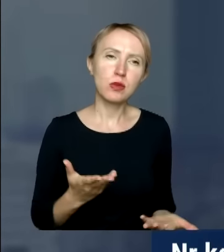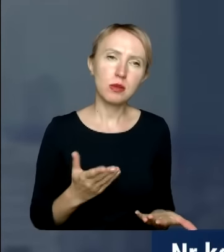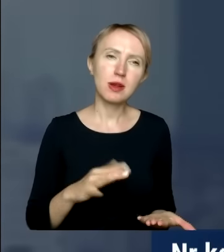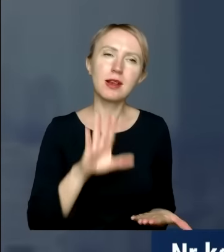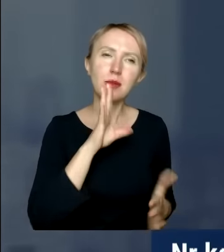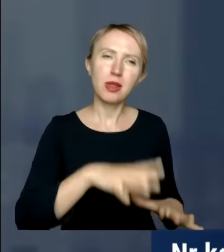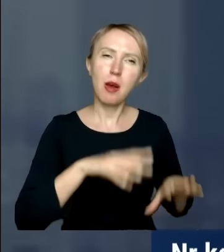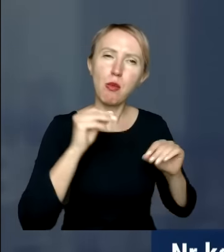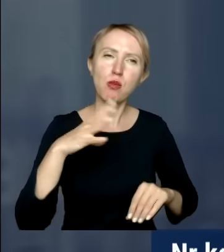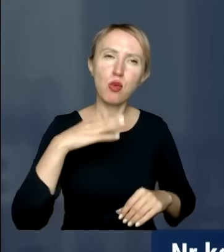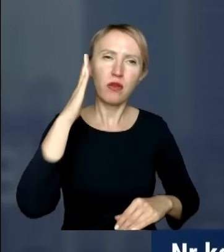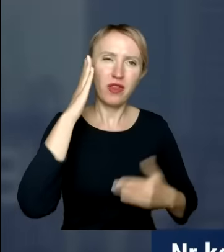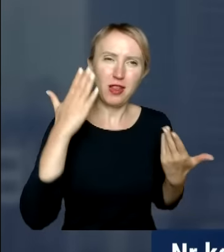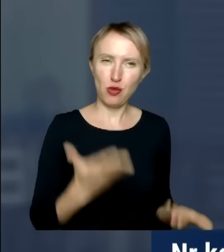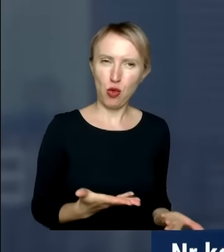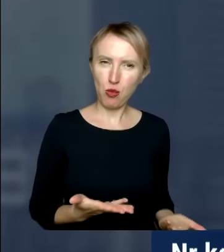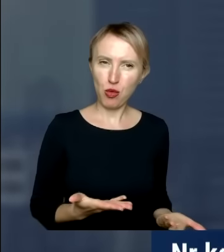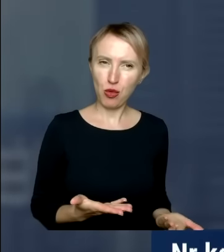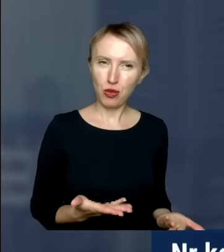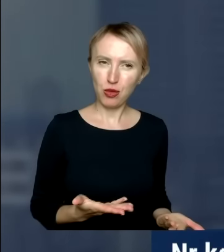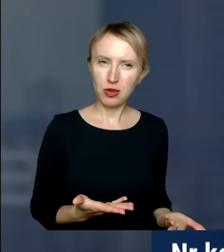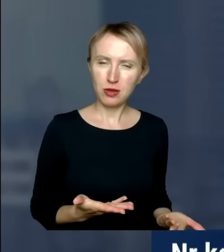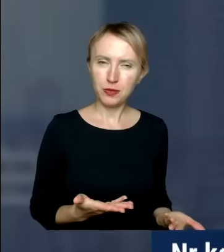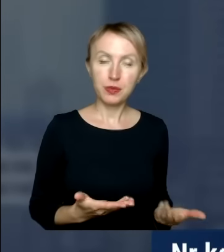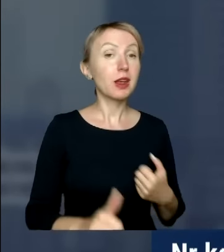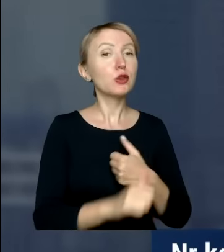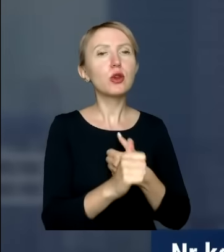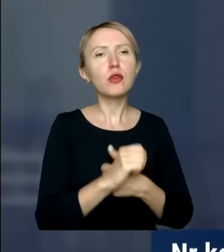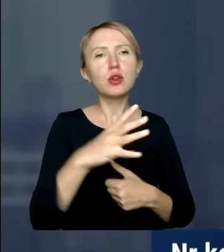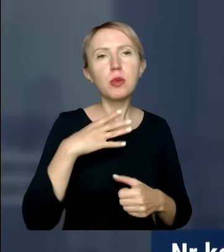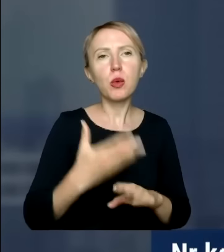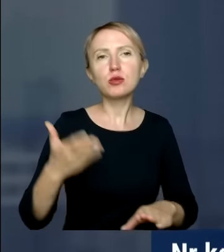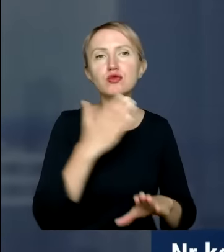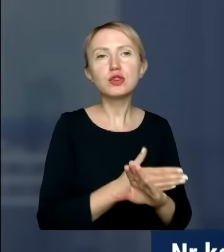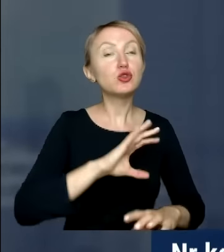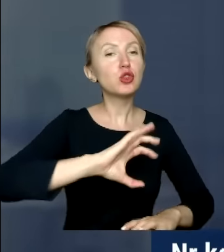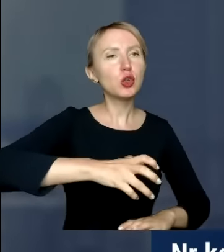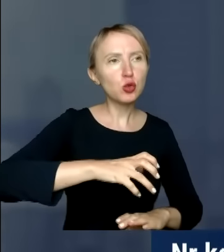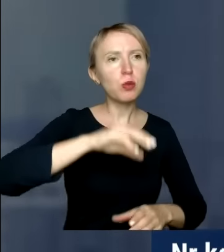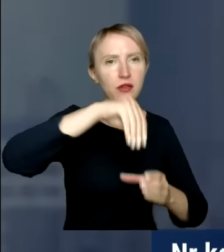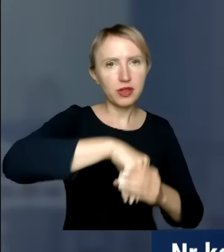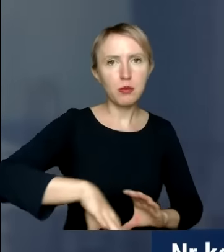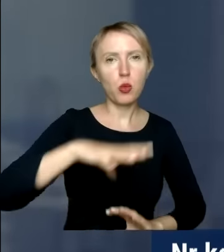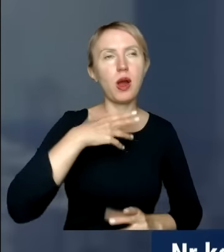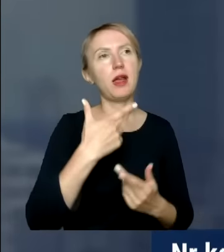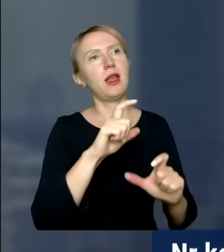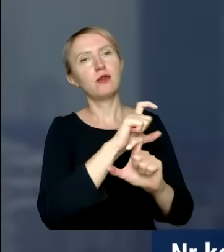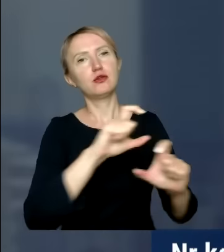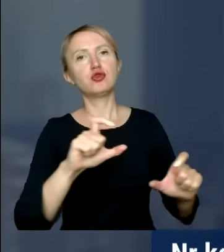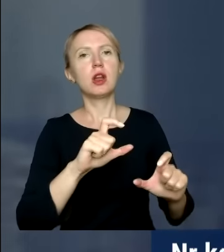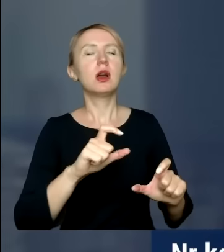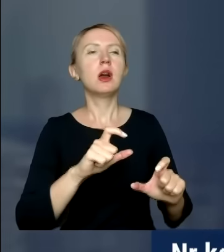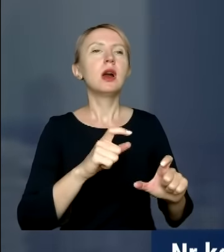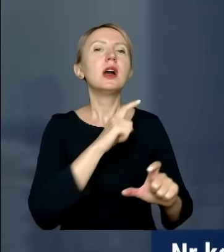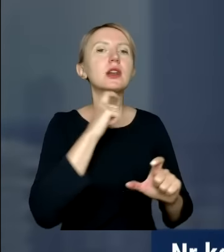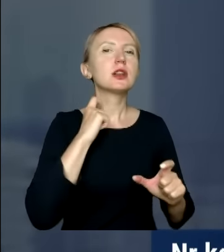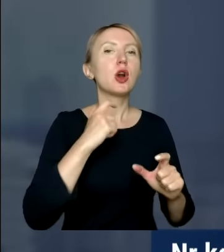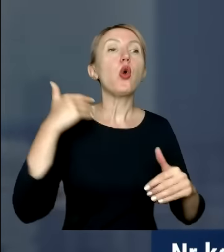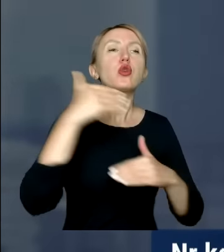początku było w takim razie wiadomo i jakieś dowody na to były że ten ksiądz w tej grupie działał a nie w momencie kiedy ksiądz siedzi od końca